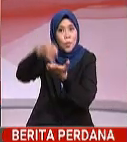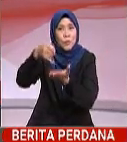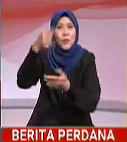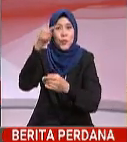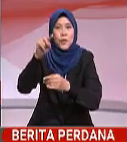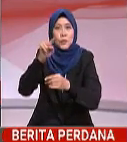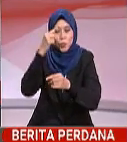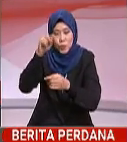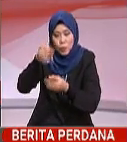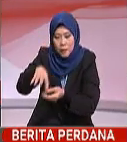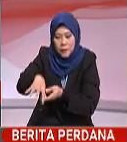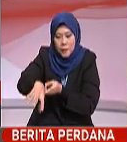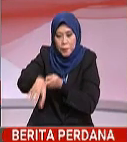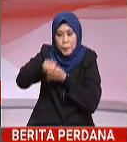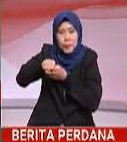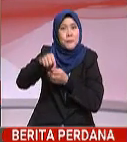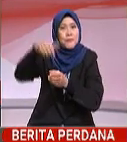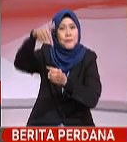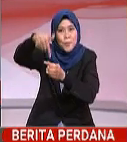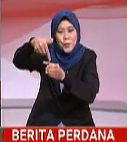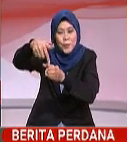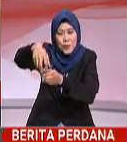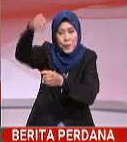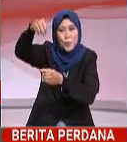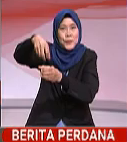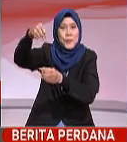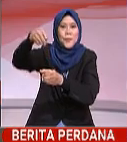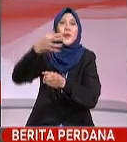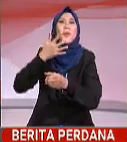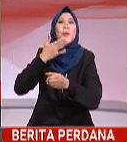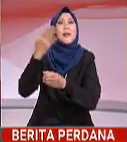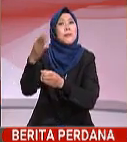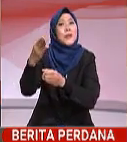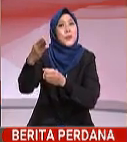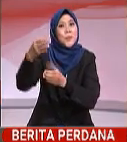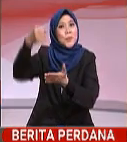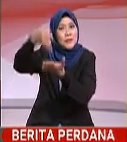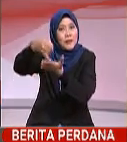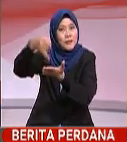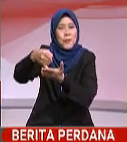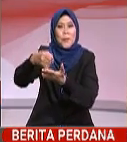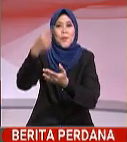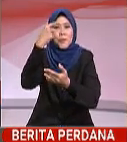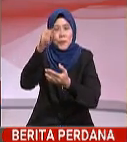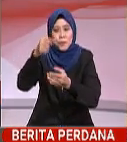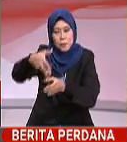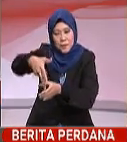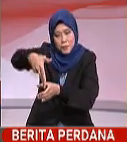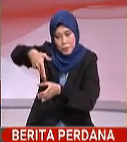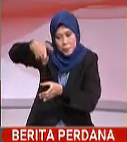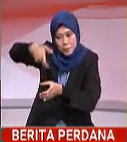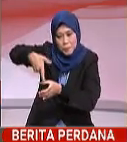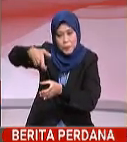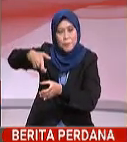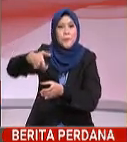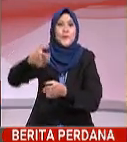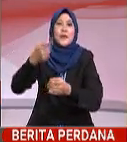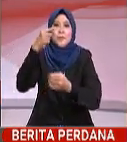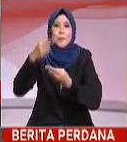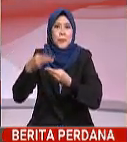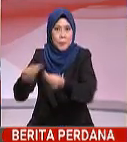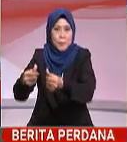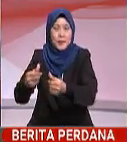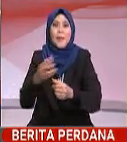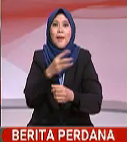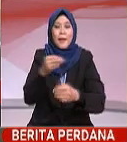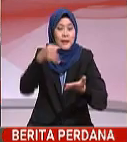untuk menyedut dari botol adalah lebih besar, iaitu berwarna biru untuk memastikan kelancaran, manakala jarum